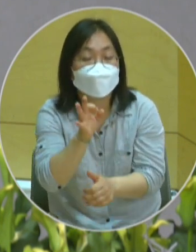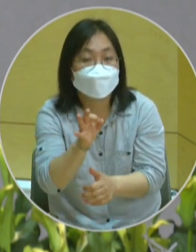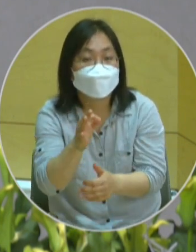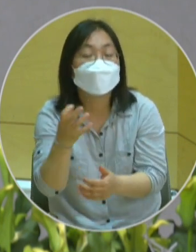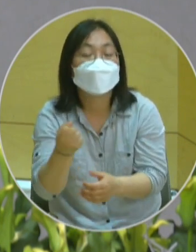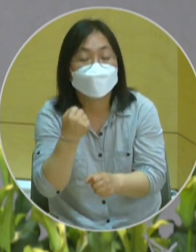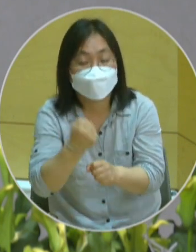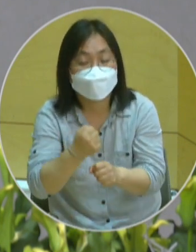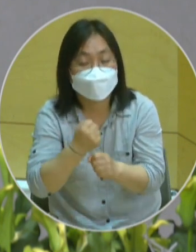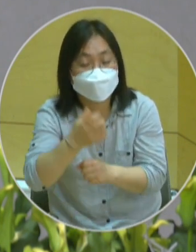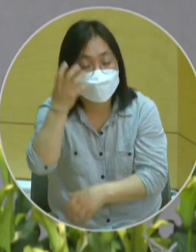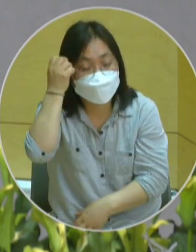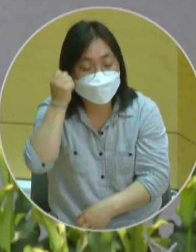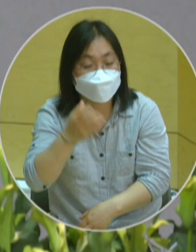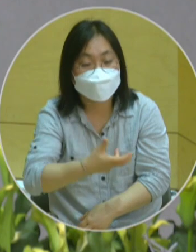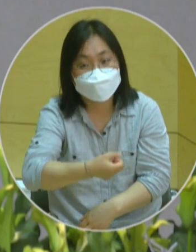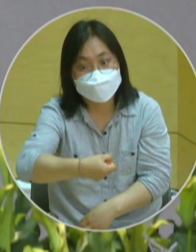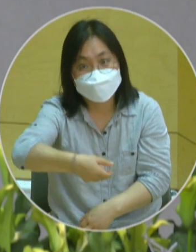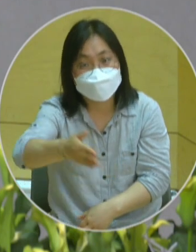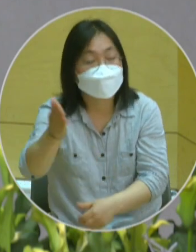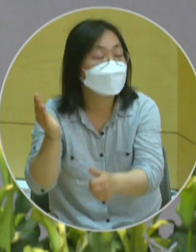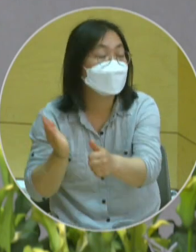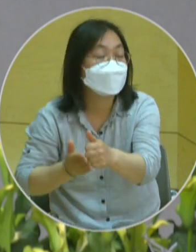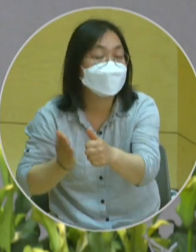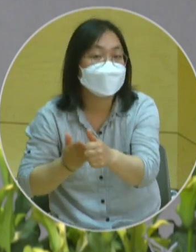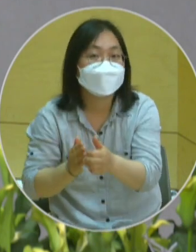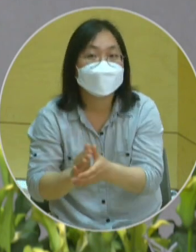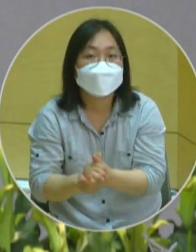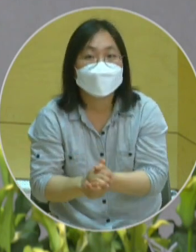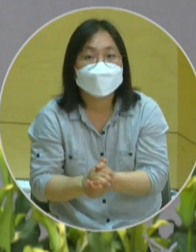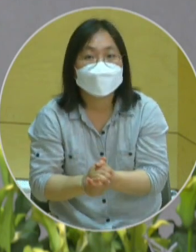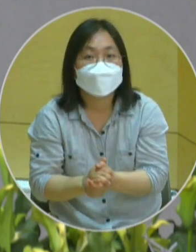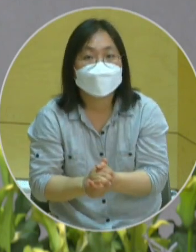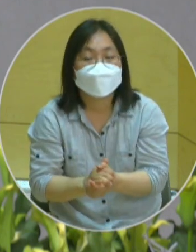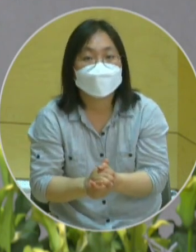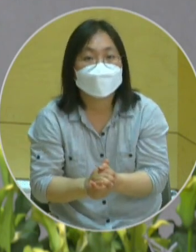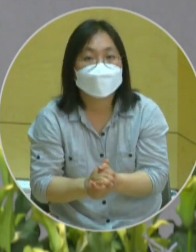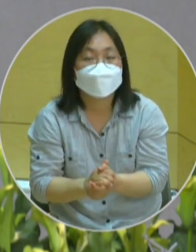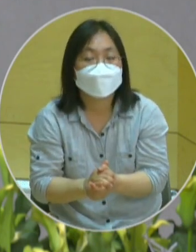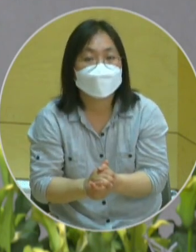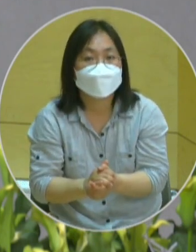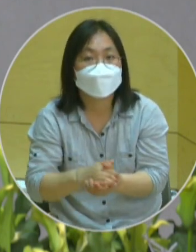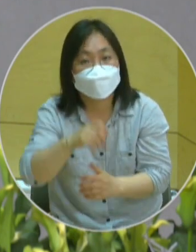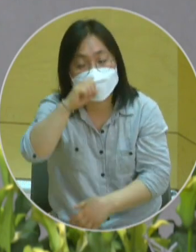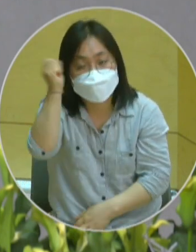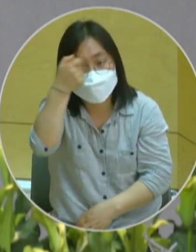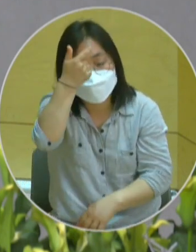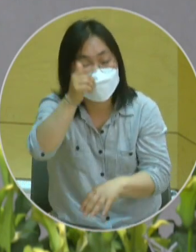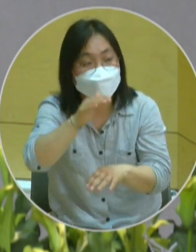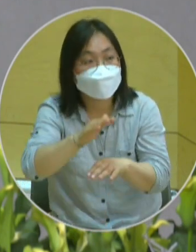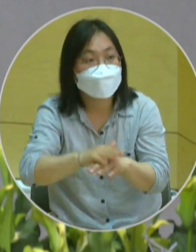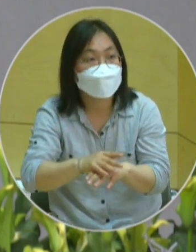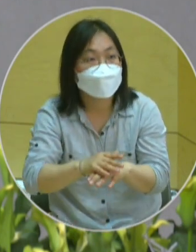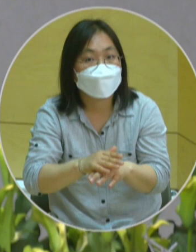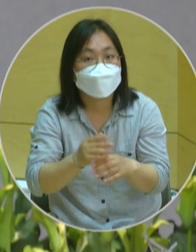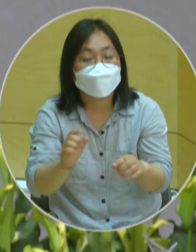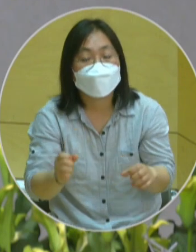거 기억하셔서 갖고 가시면 되겠습니다. 그 다음에 우리가 이 새벽 예배와 함께 1만